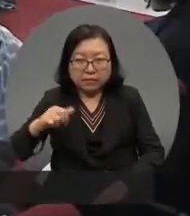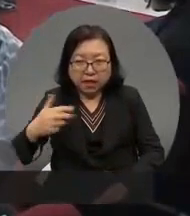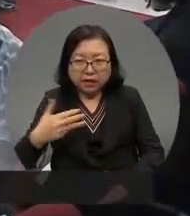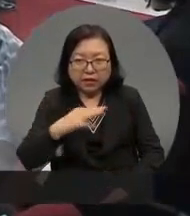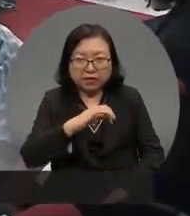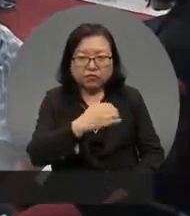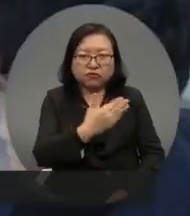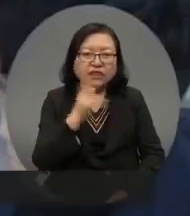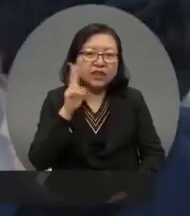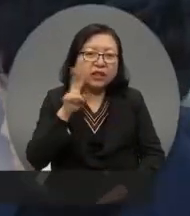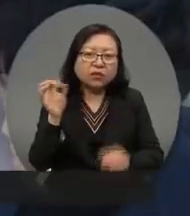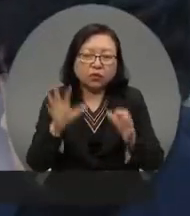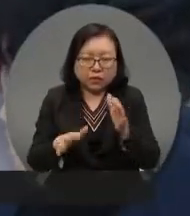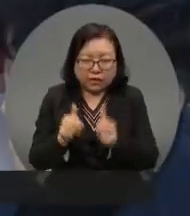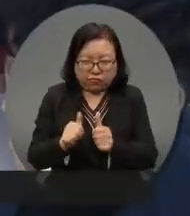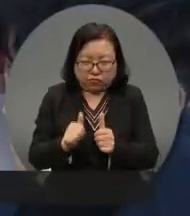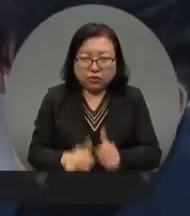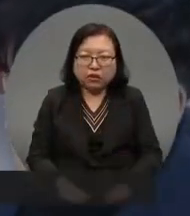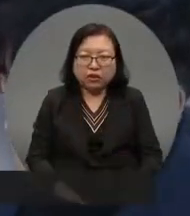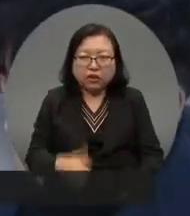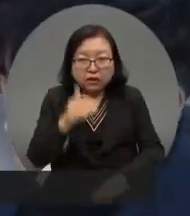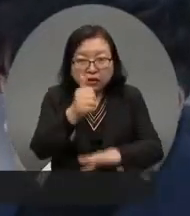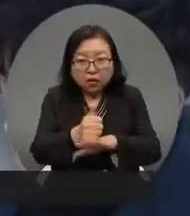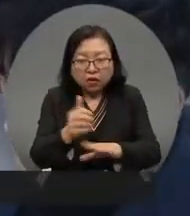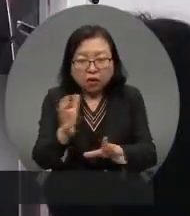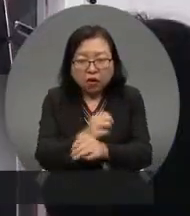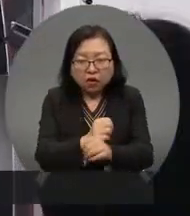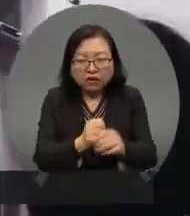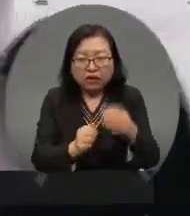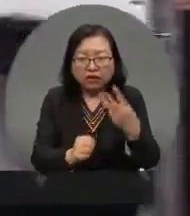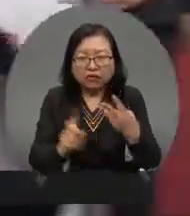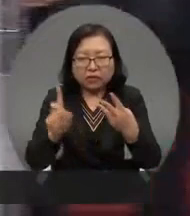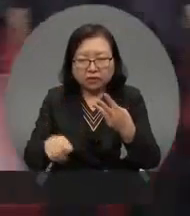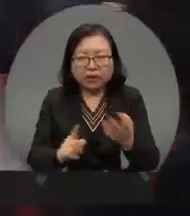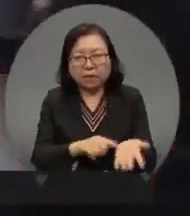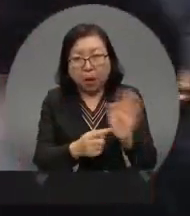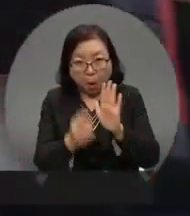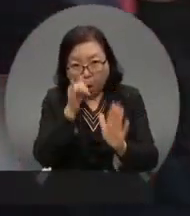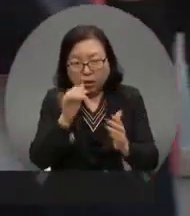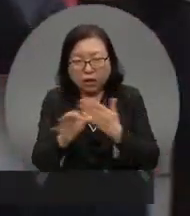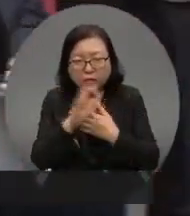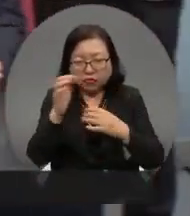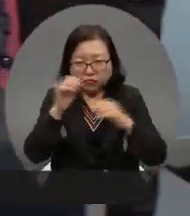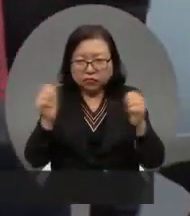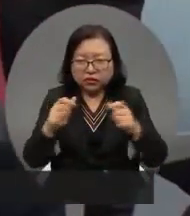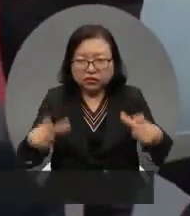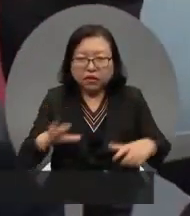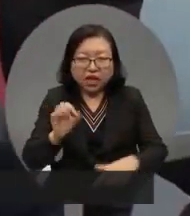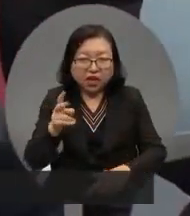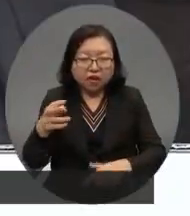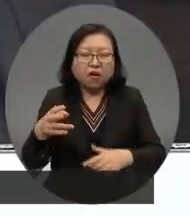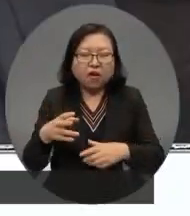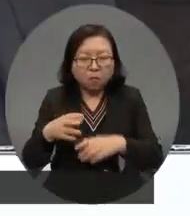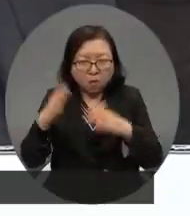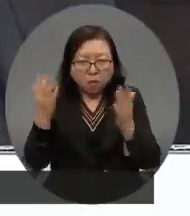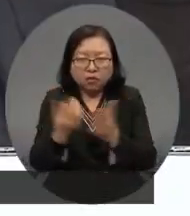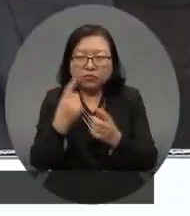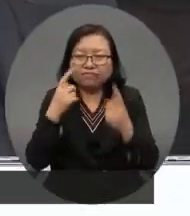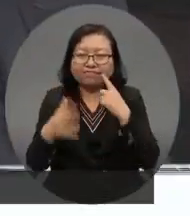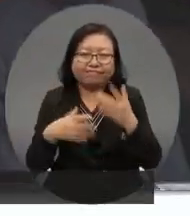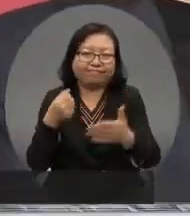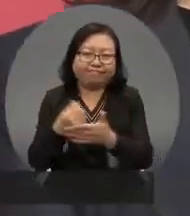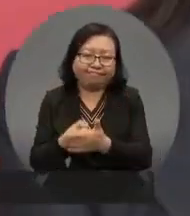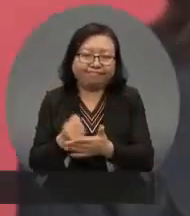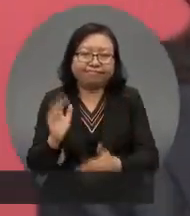동안 진행됩니다. 그 결과가 다음 달 1일 발표되면 충북의 여당 후보는 모두 확정됩니다. MBC